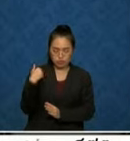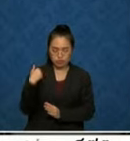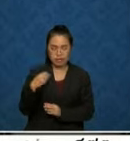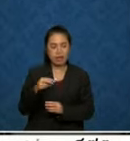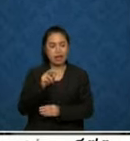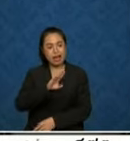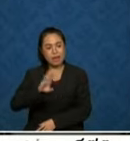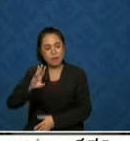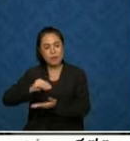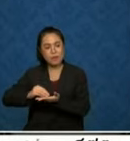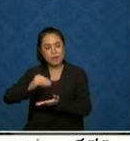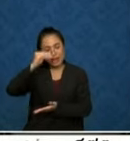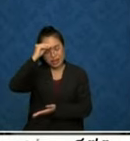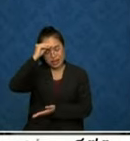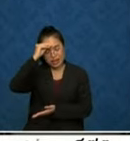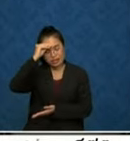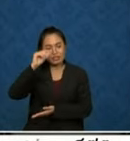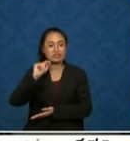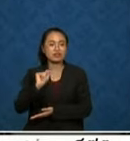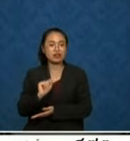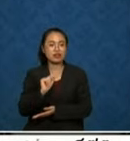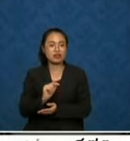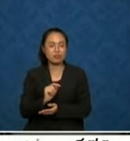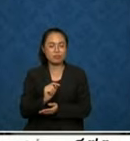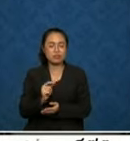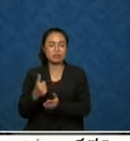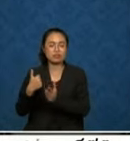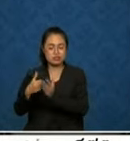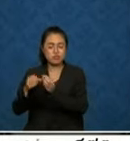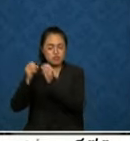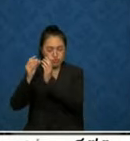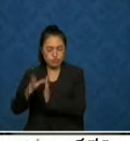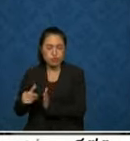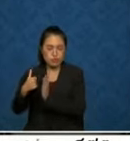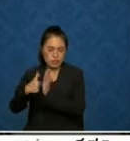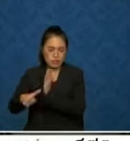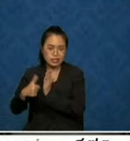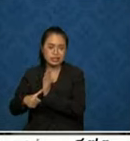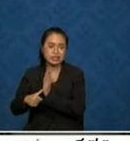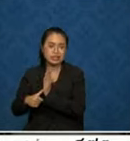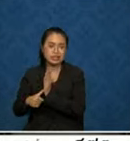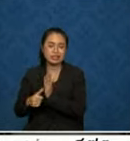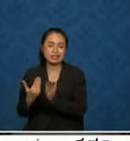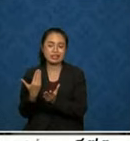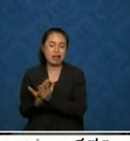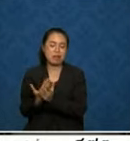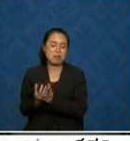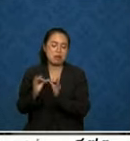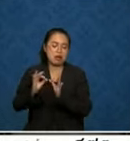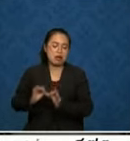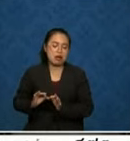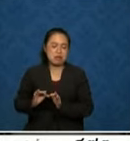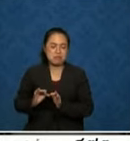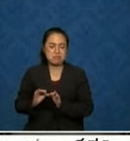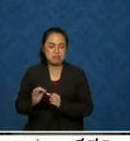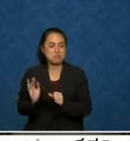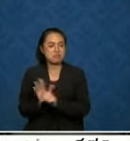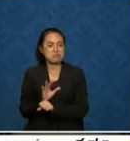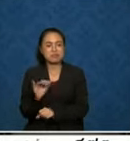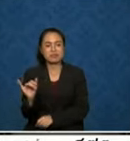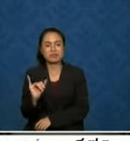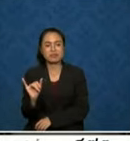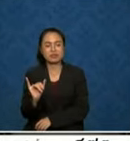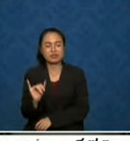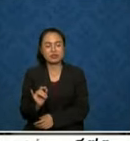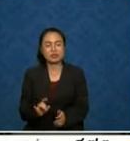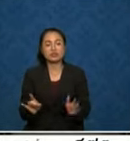าที่ก็ทำให้ตัวเองเป็นหนี้เป็นสินมีการตัดสินใจทางการเงินที่ไม่ได้รอบคอบเสมอไปเหมือนกันสิ่งเหล่